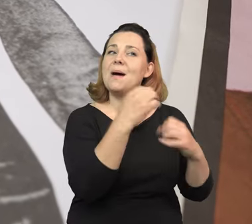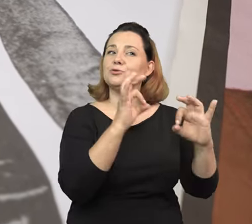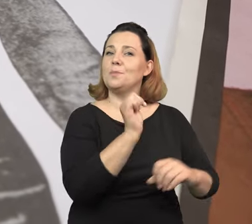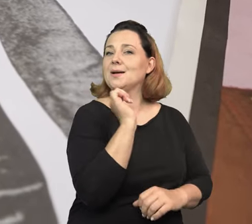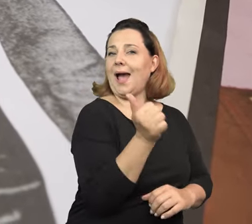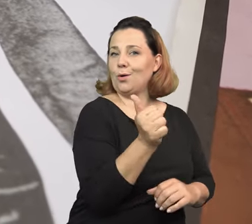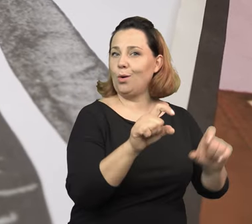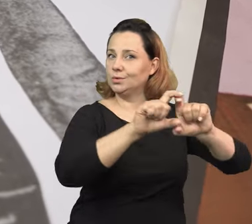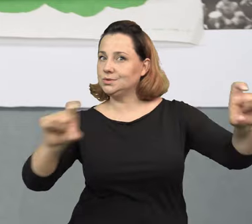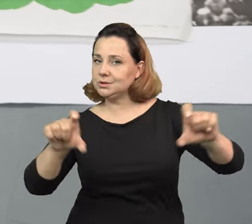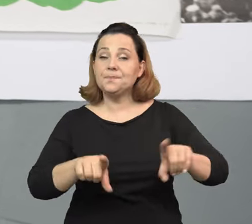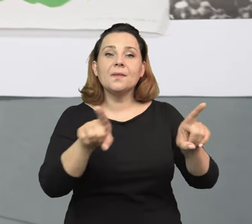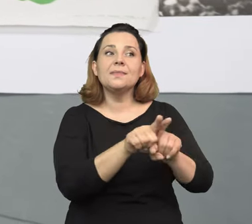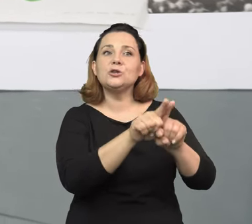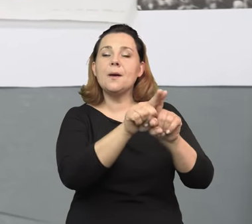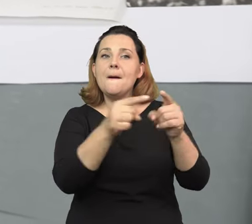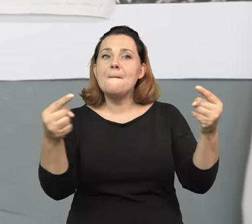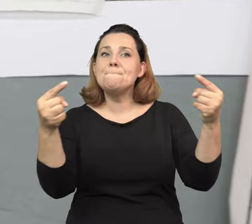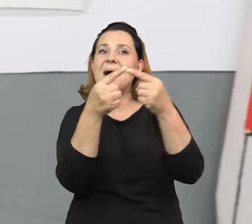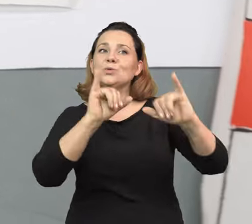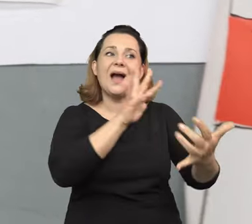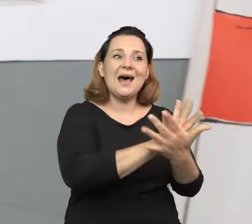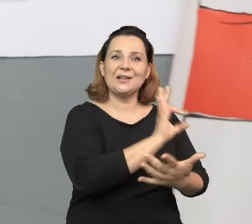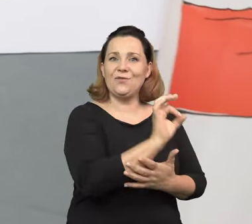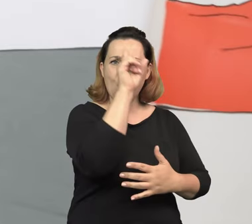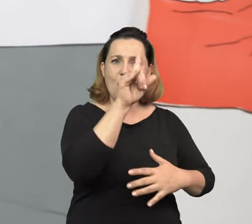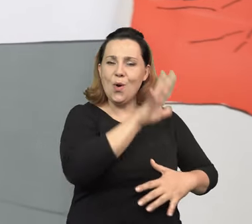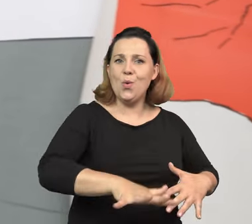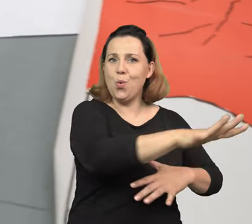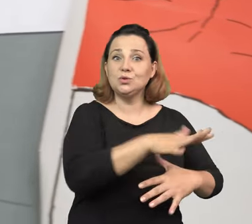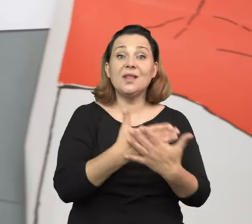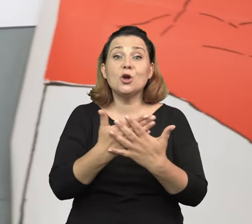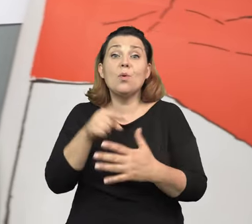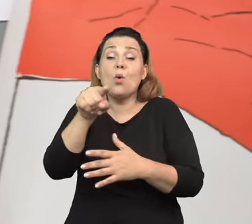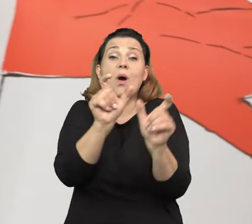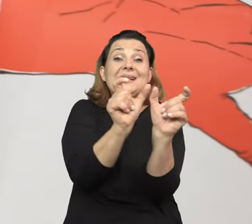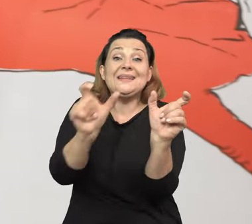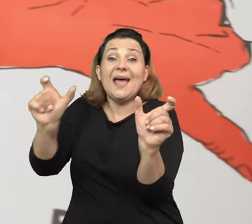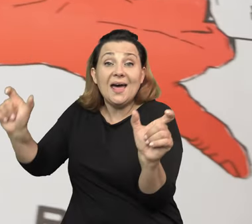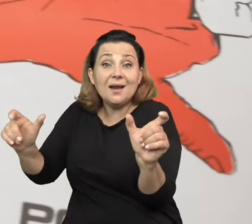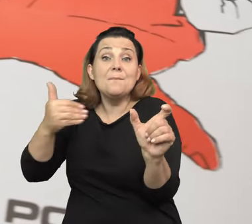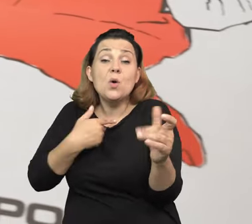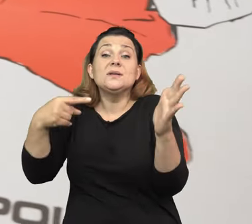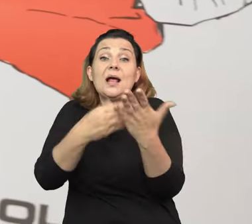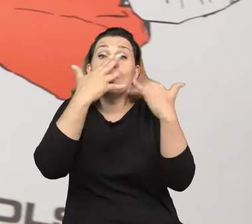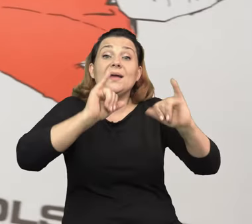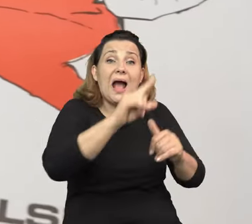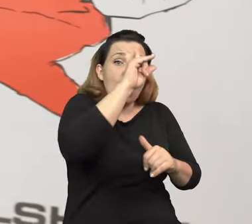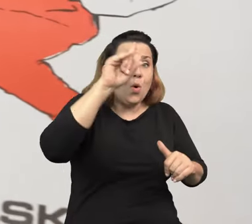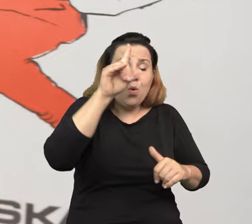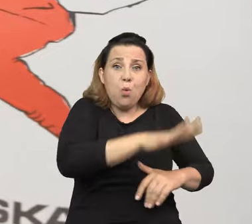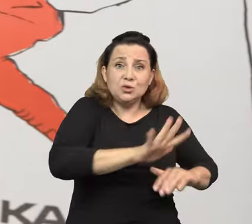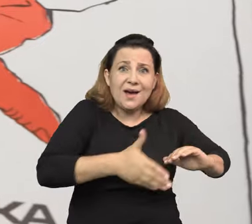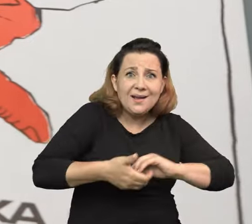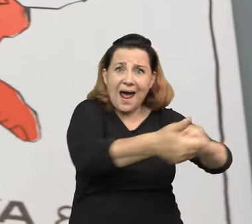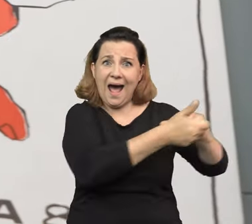I oddanie tego, co się dzieje między ludźmi, bo te litery miały pokazywać, jak ludzie są razem, jak powstaje między nimi jakaś więź, jak się